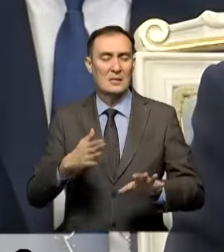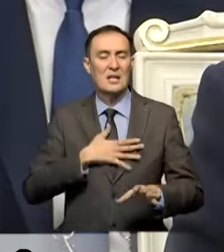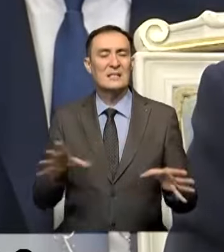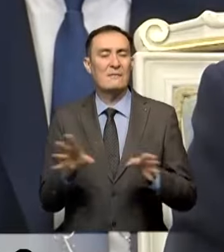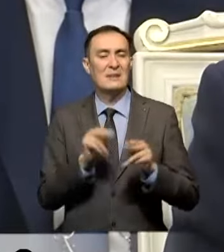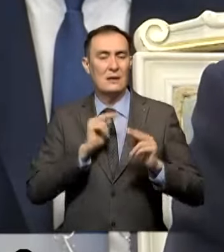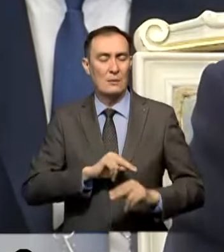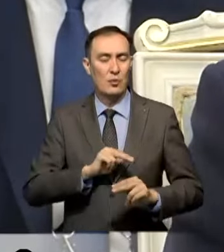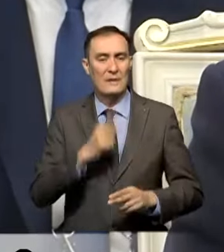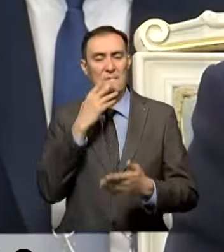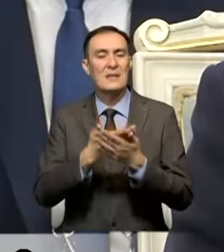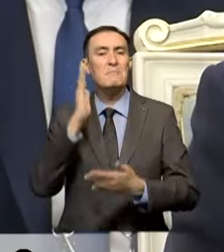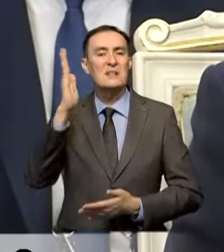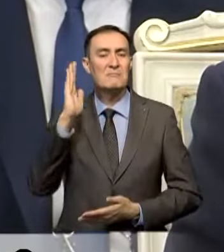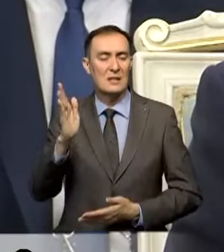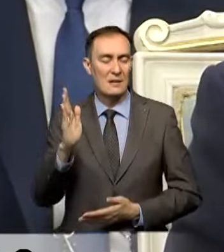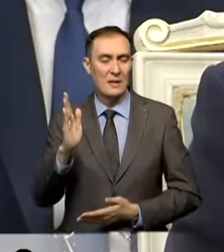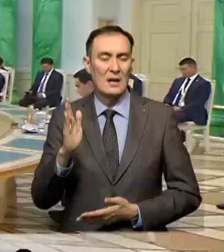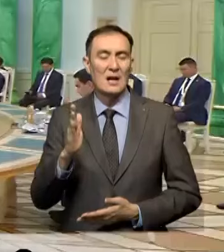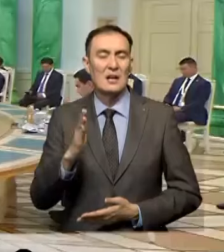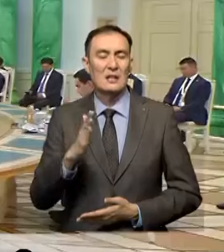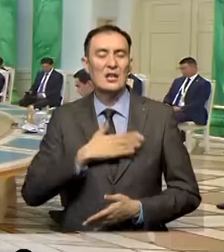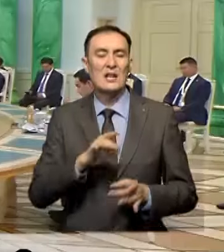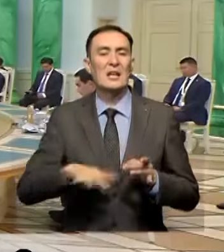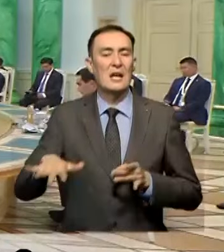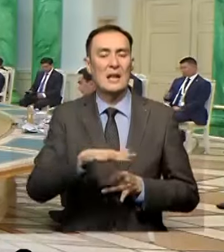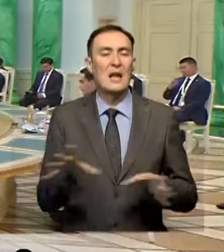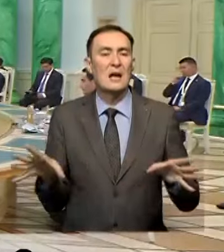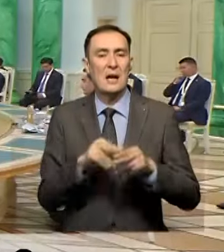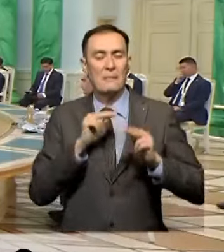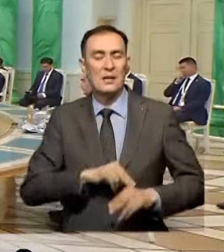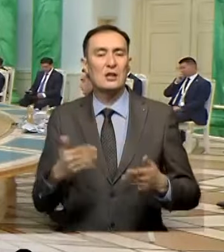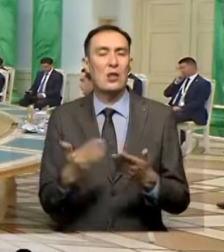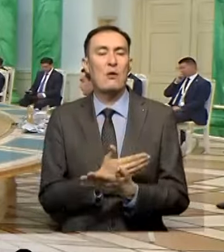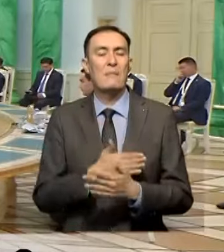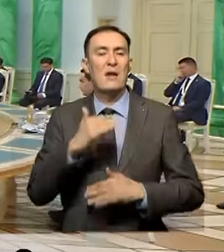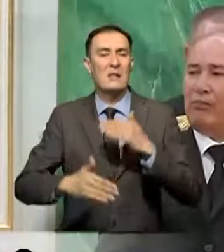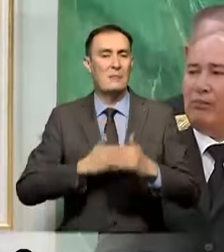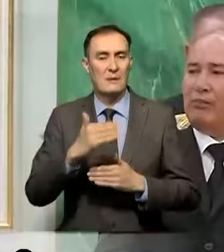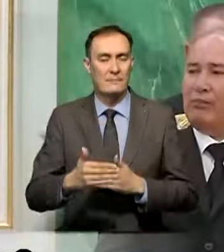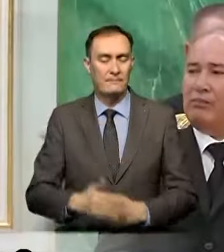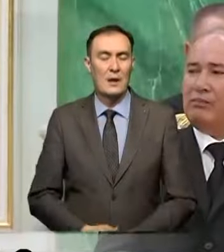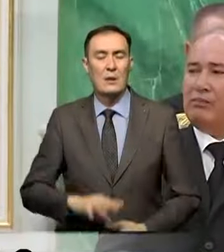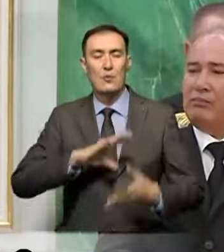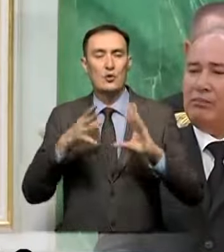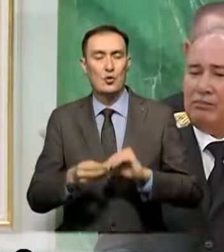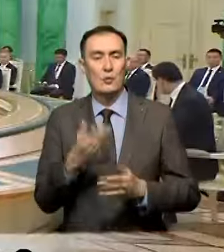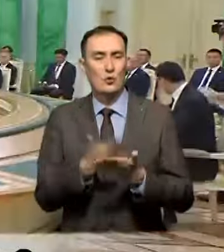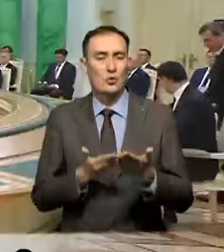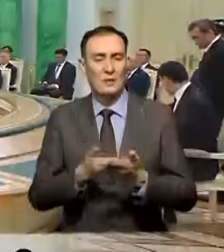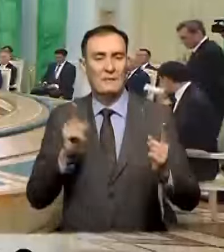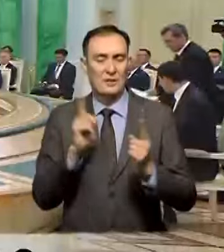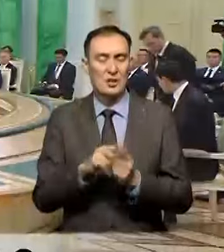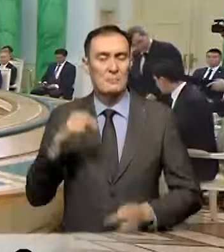совместной работы и видение перспектив региональной кооперации на новом этапе. По итогам консультативной